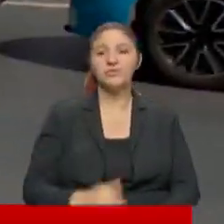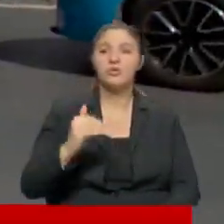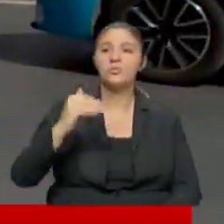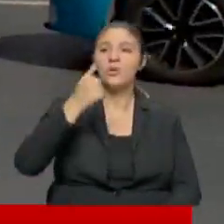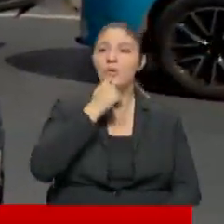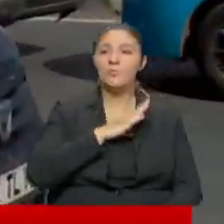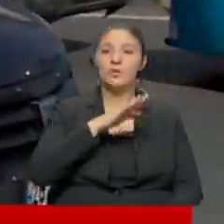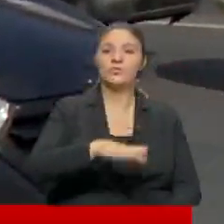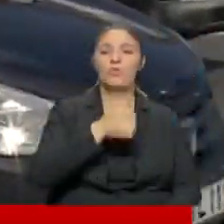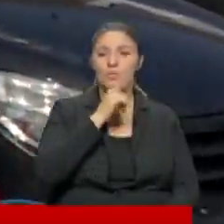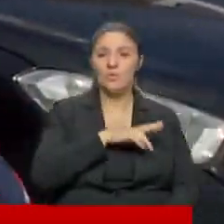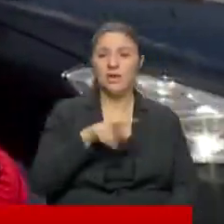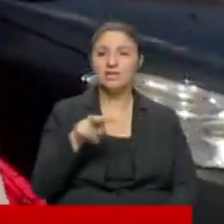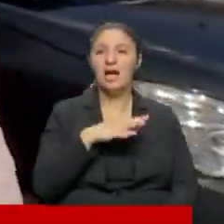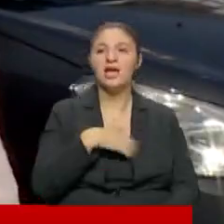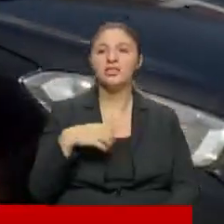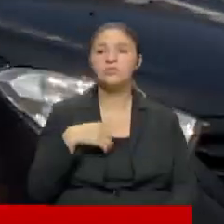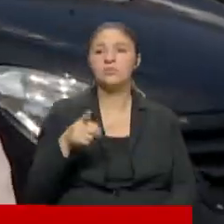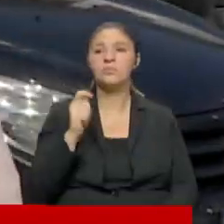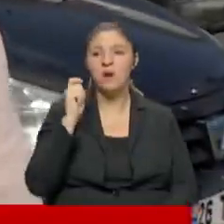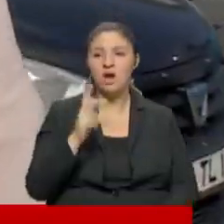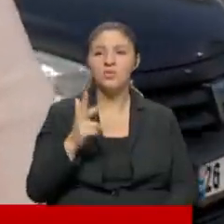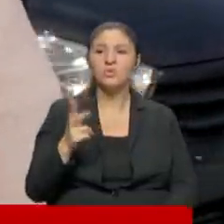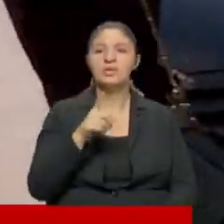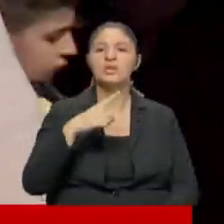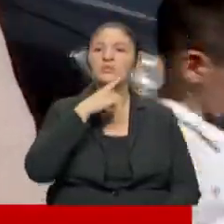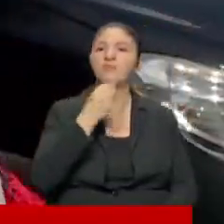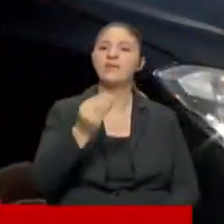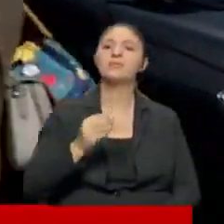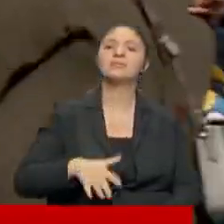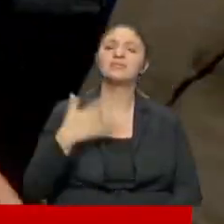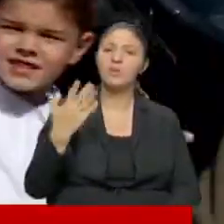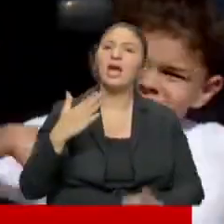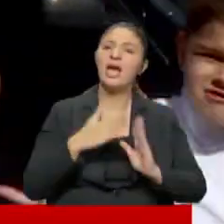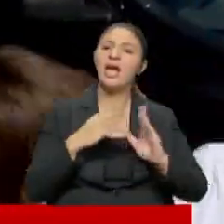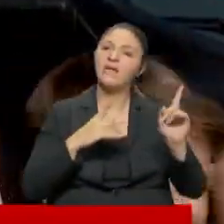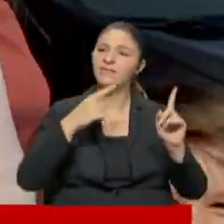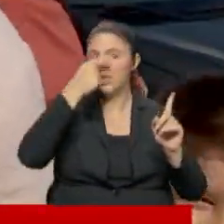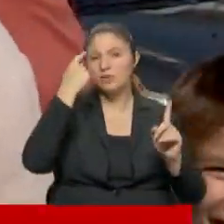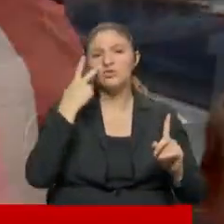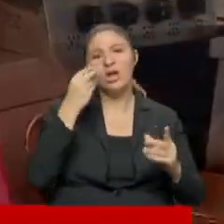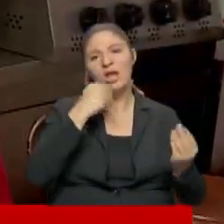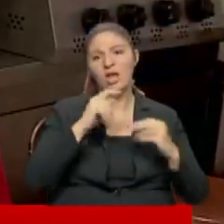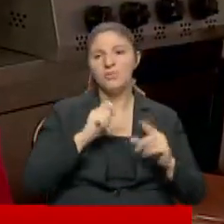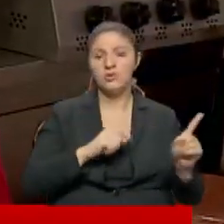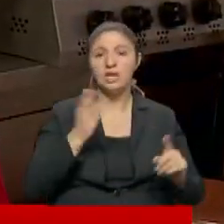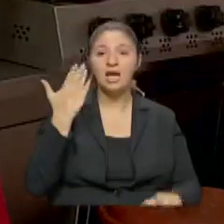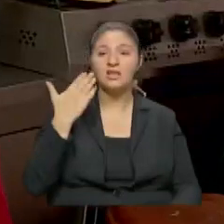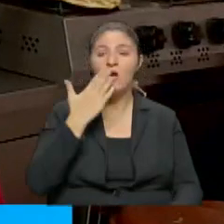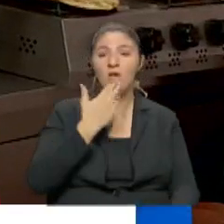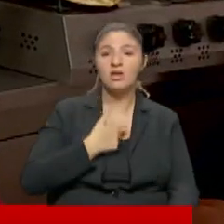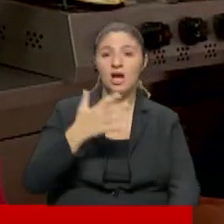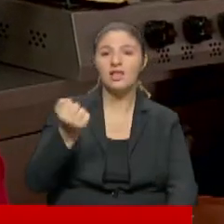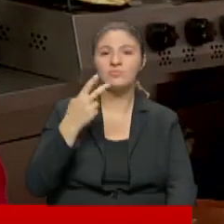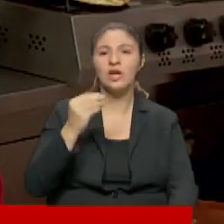oğlum da küçük oğlum da hani anneciğim fiyatlar gerçekten çok yüksek, seni zorlamak istemiyoruz. Evde imkanlarımız doğrultusunda yiyoruz. Eskiden